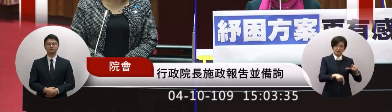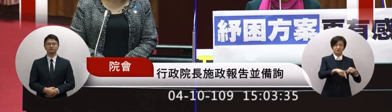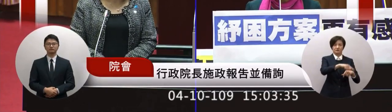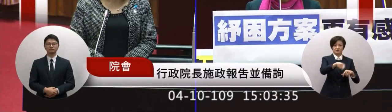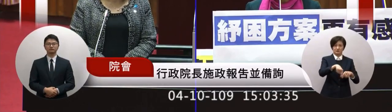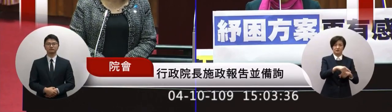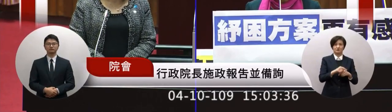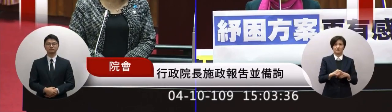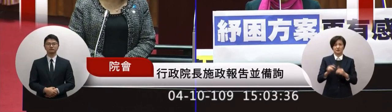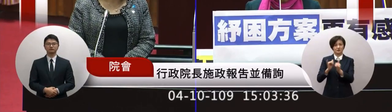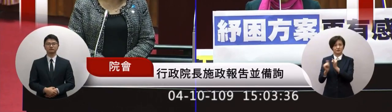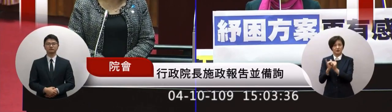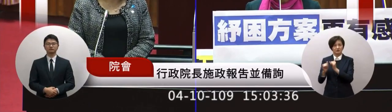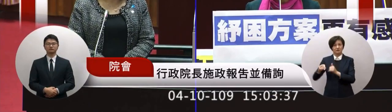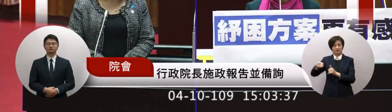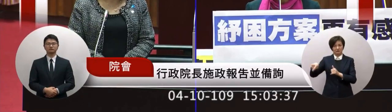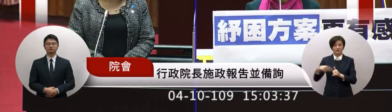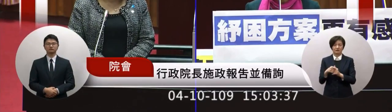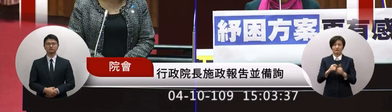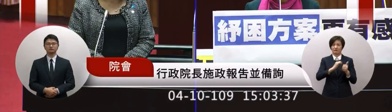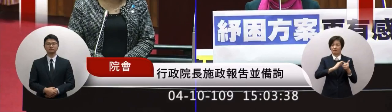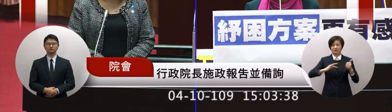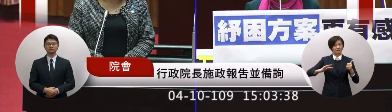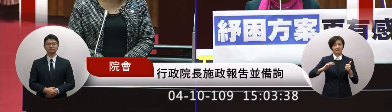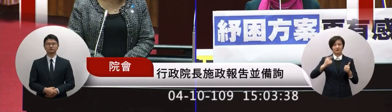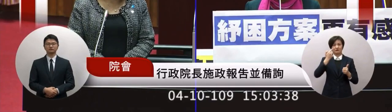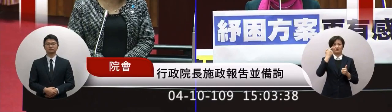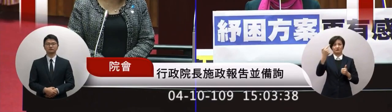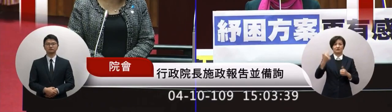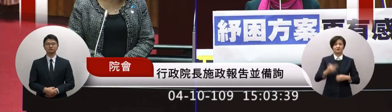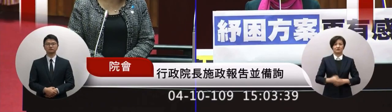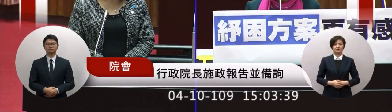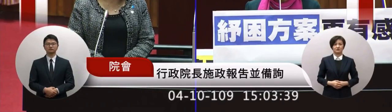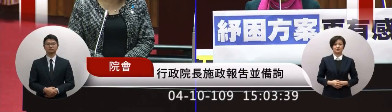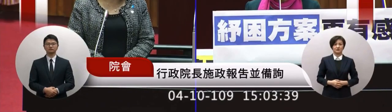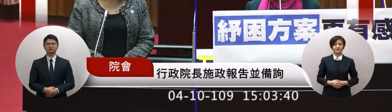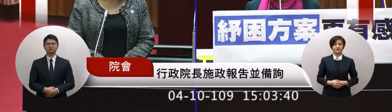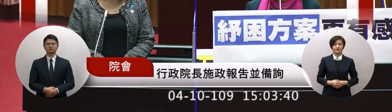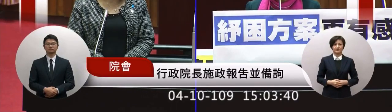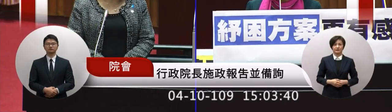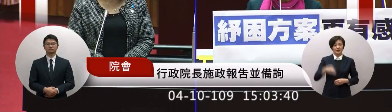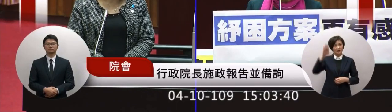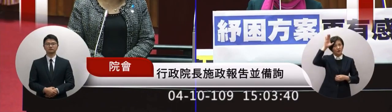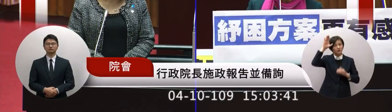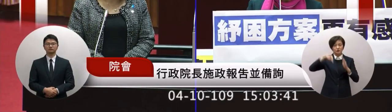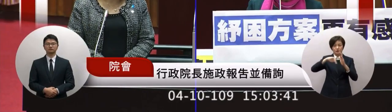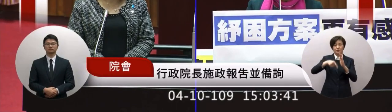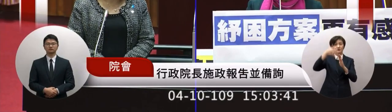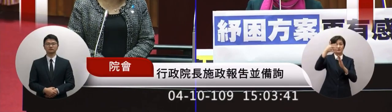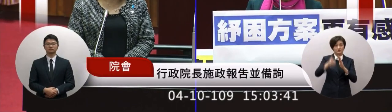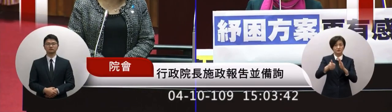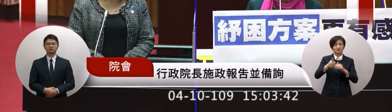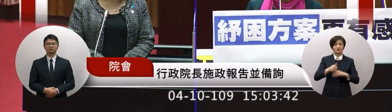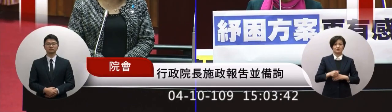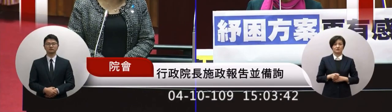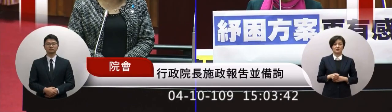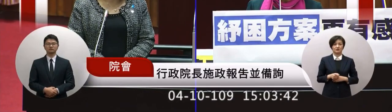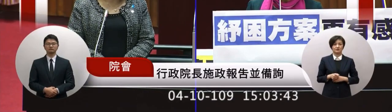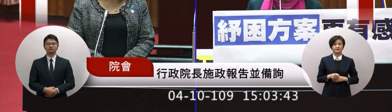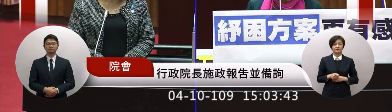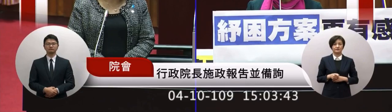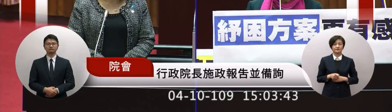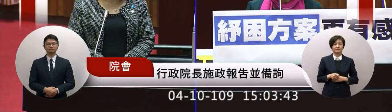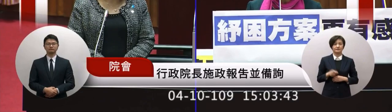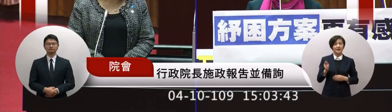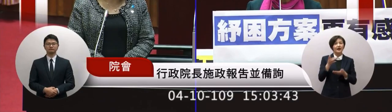是人民都受到很大的震撼。那苏院长在我们发表